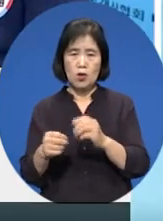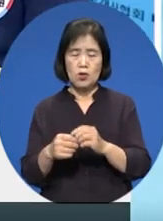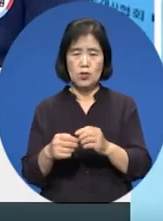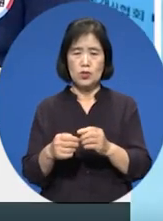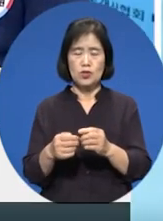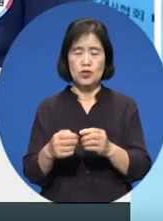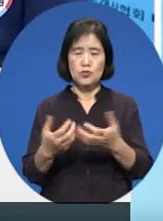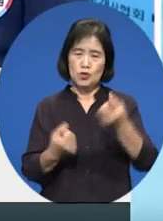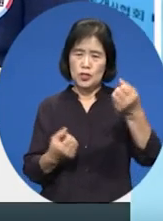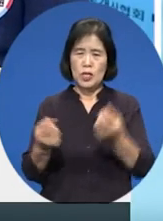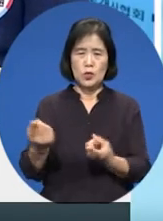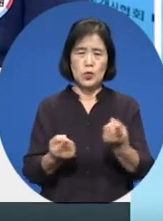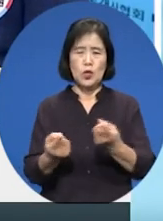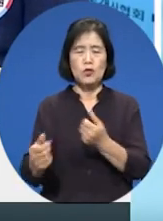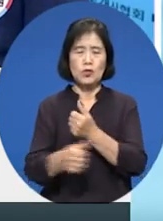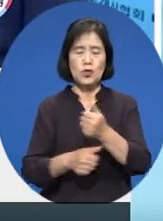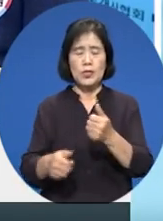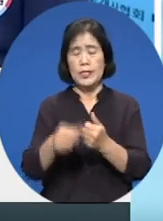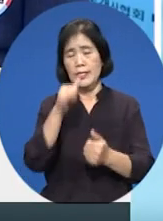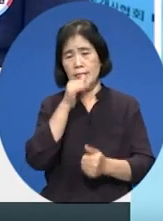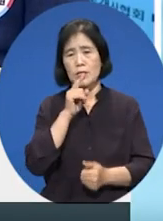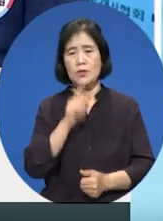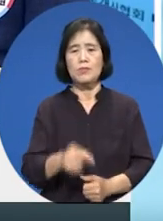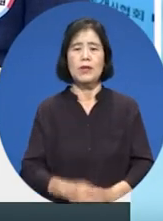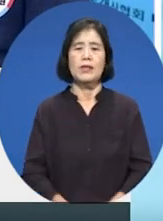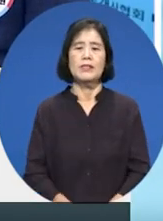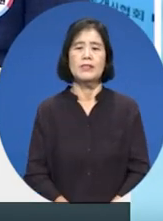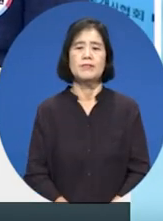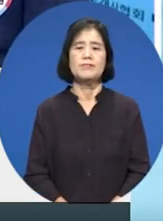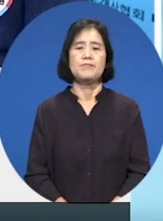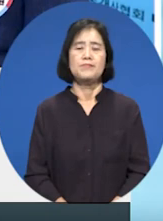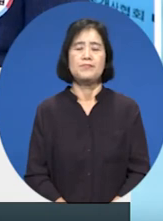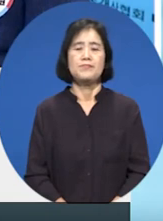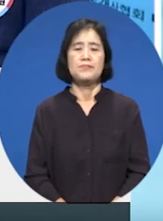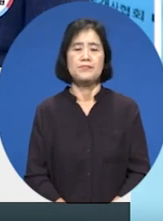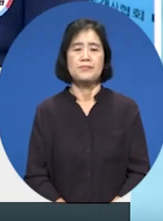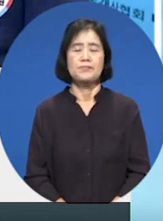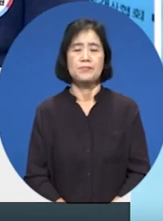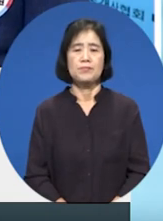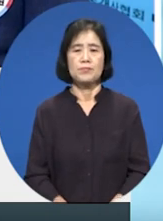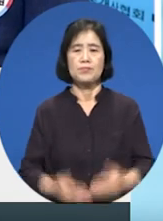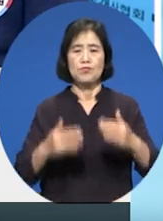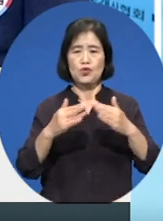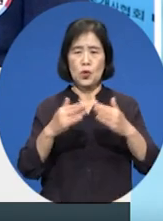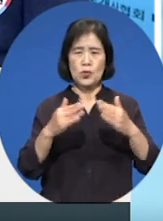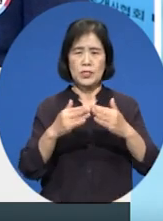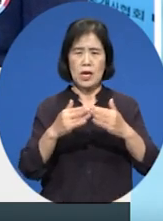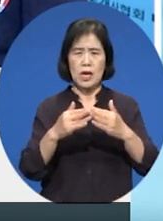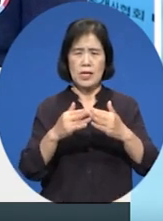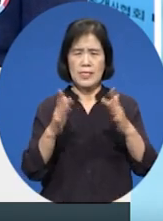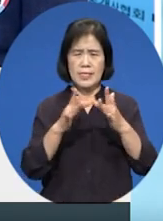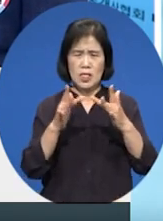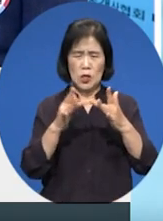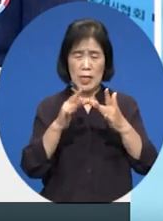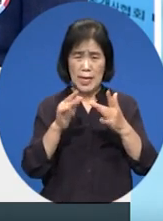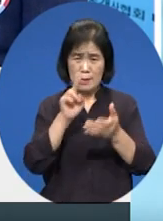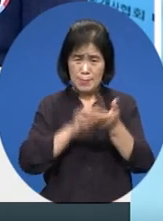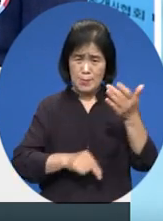조정률을 둔다고 이제 분명히 했는데 자 이게요 지금 부동산 플랫폼 굉장히